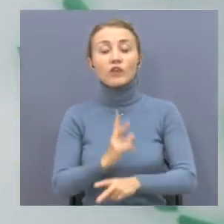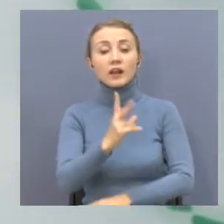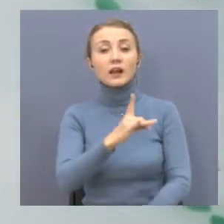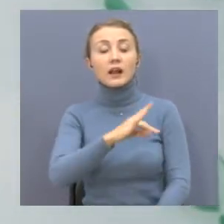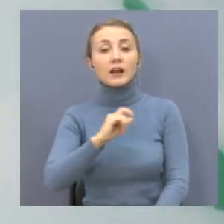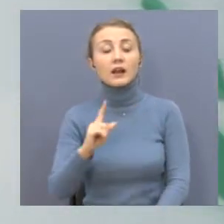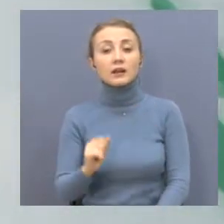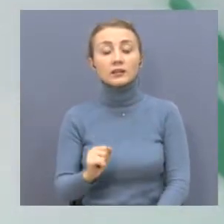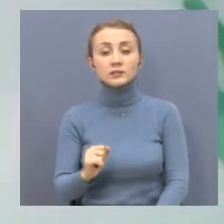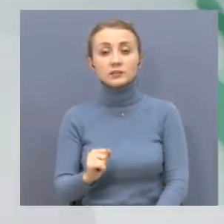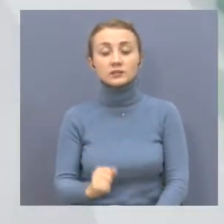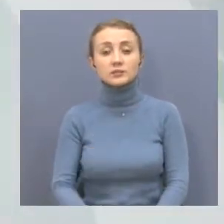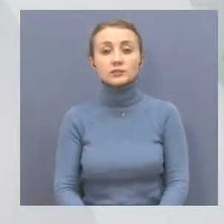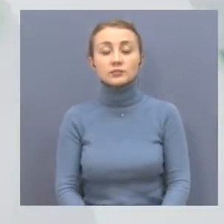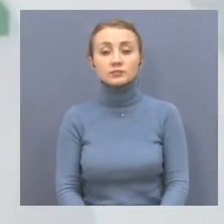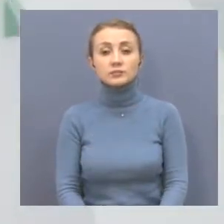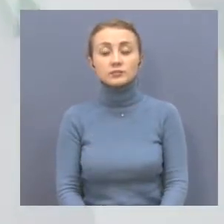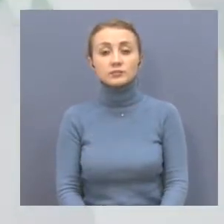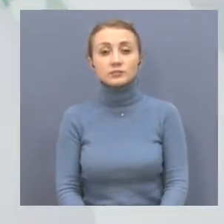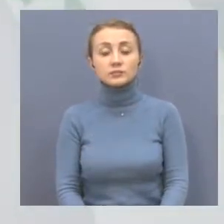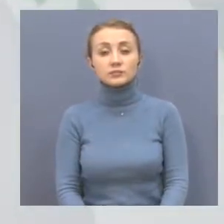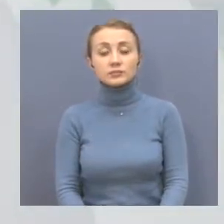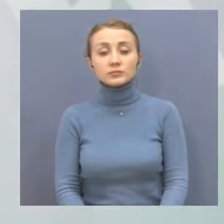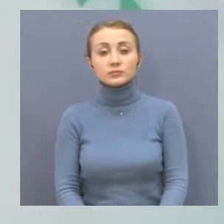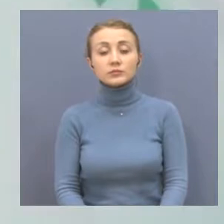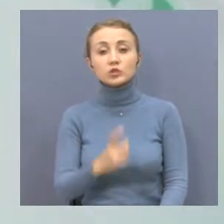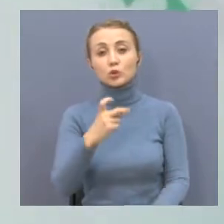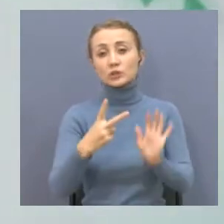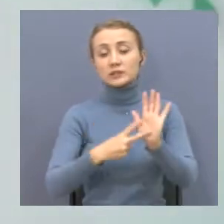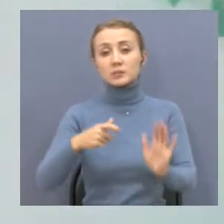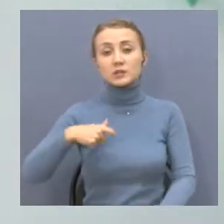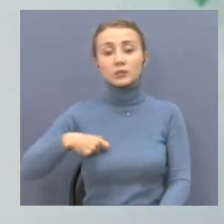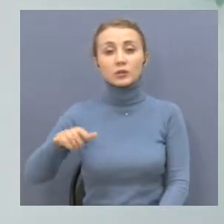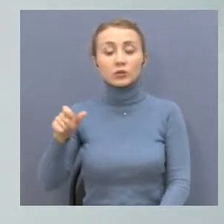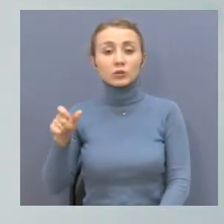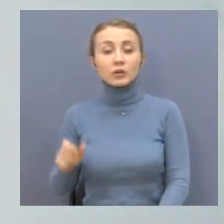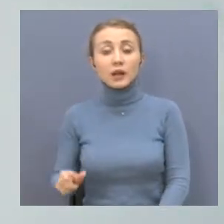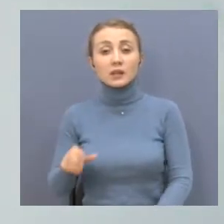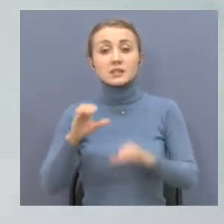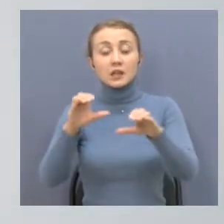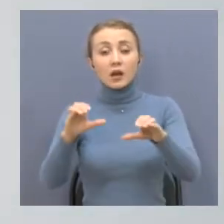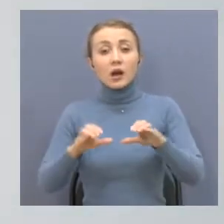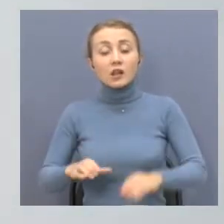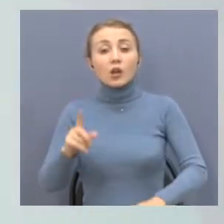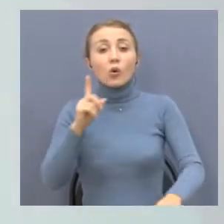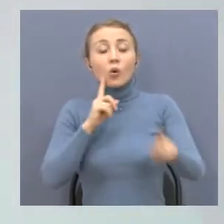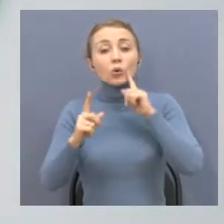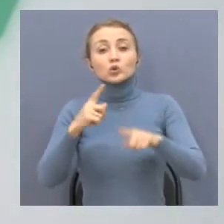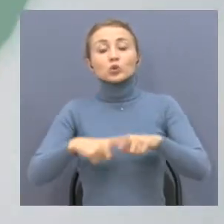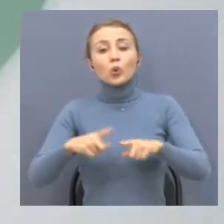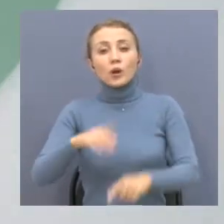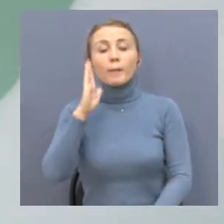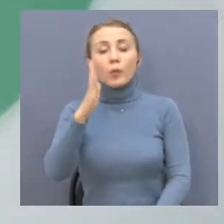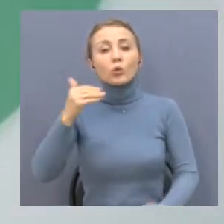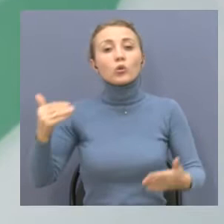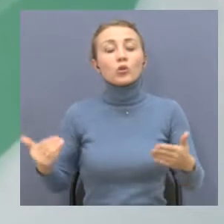тиісті жарлыққа қол қойып, саяси додада өтетін күнді белгілеп берді. Әрі халыққа үндеу жариялап, бұл жолғы науқанның ерекшелігін атап өтті.